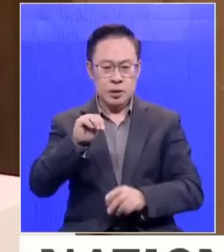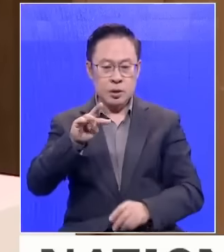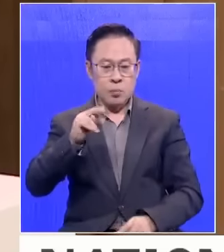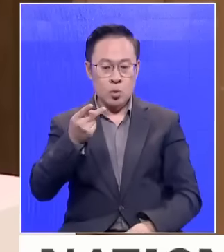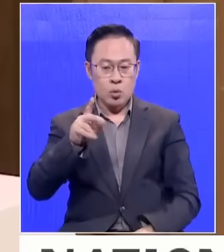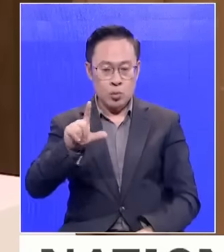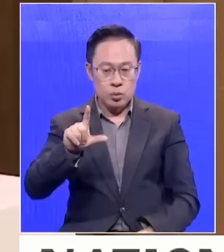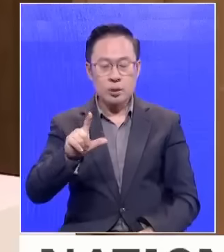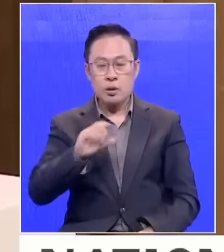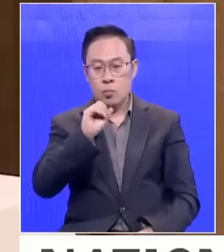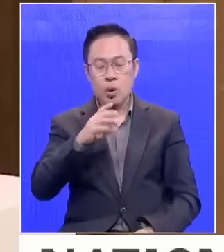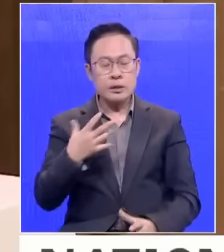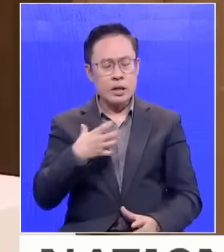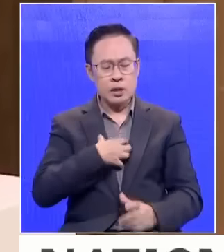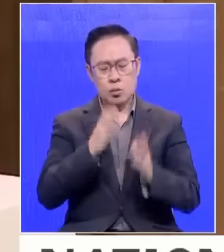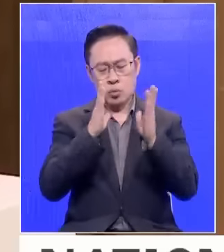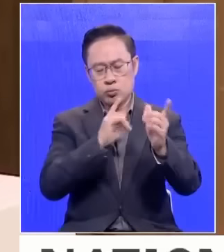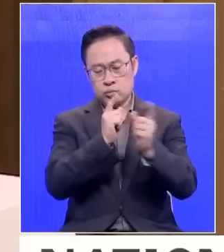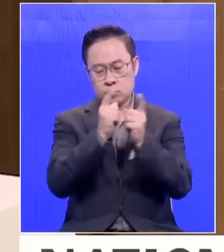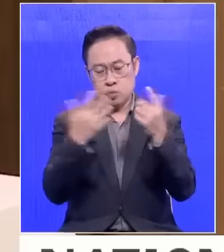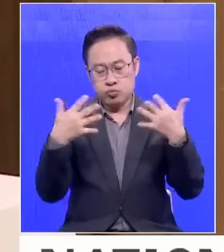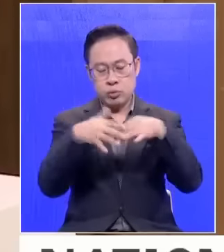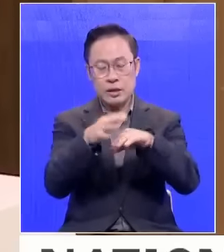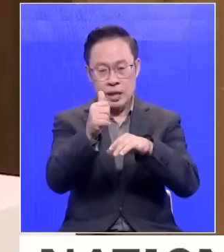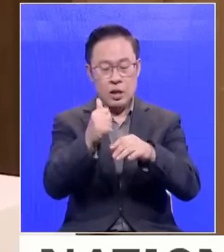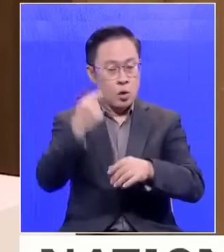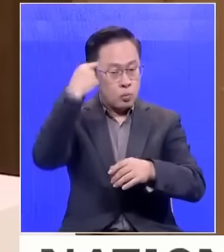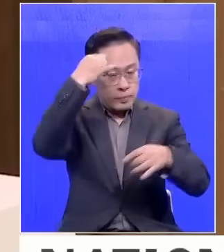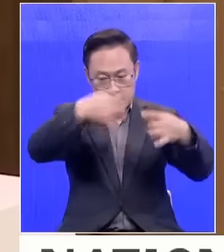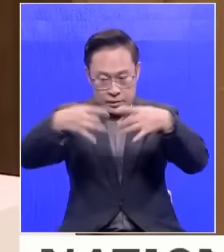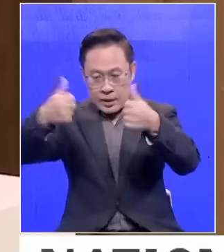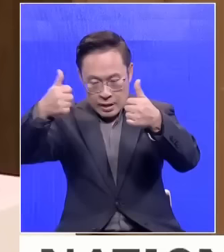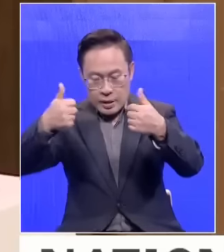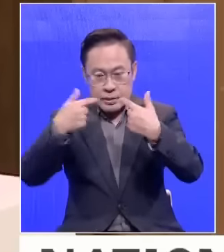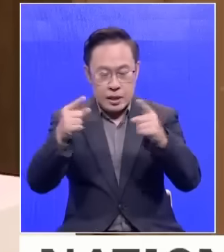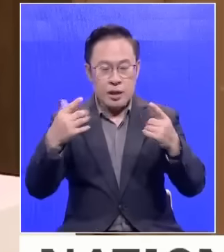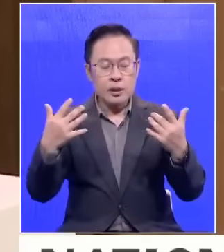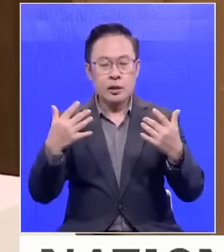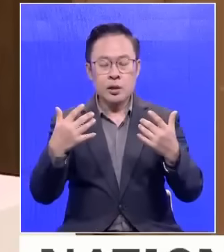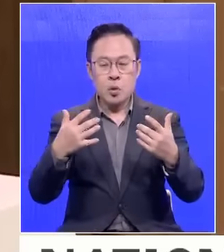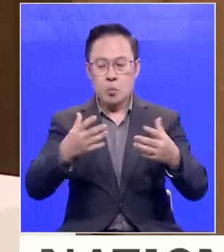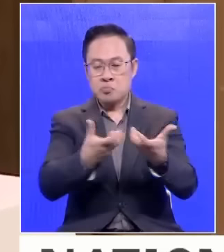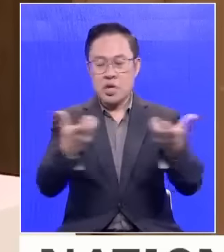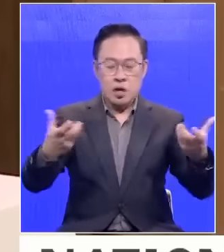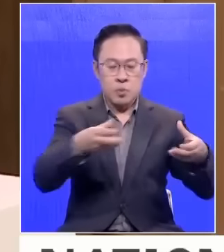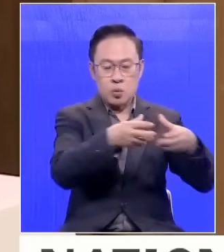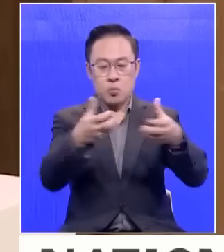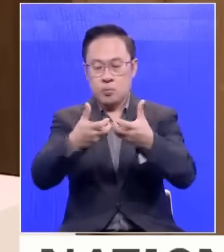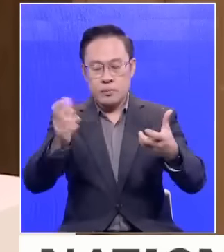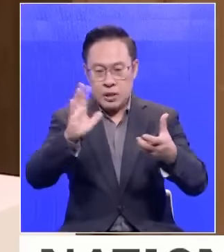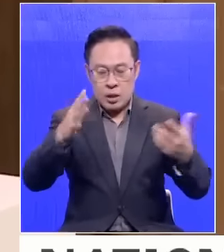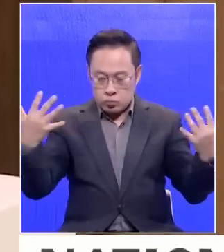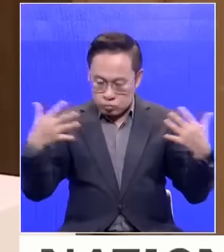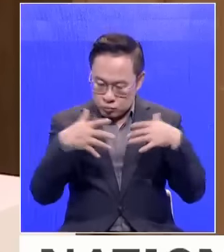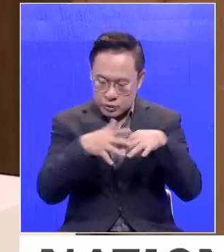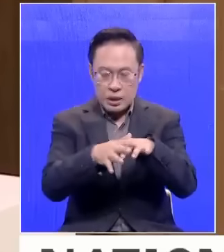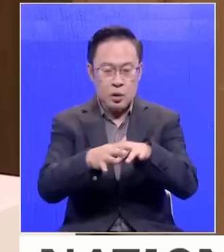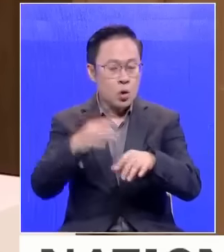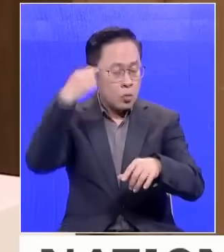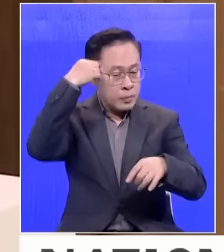ได้ครับแต่เราต้องไม่สร้างความแตกแยกเราจะเริ่มต้นจากความเป็นหนึ่งเดียวของวุฒิสภ